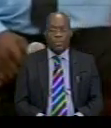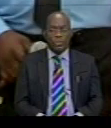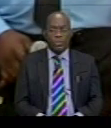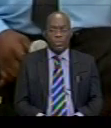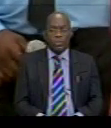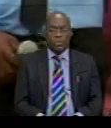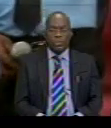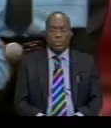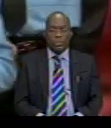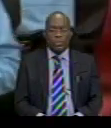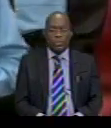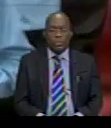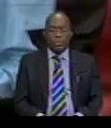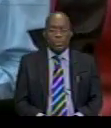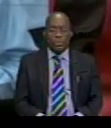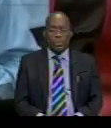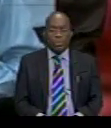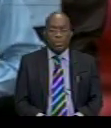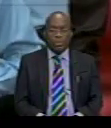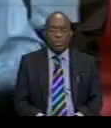Seigneur. Béni.